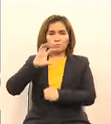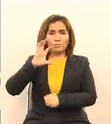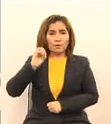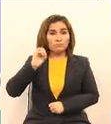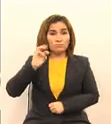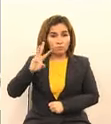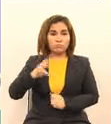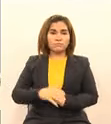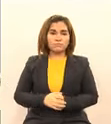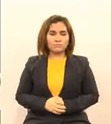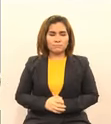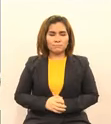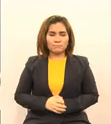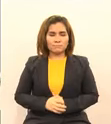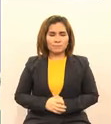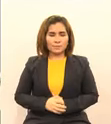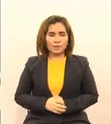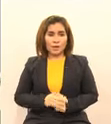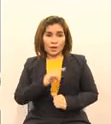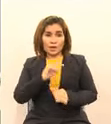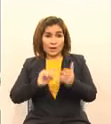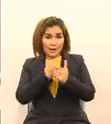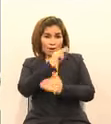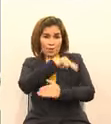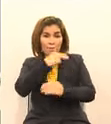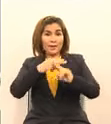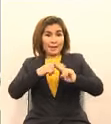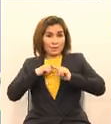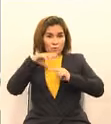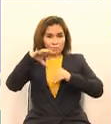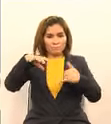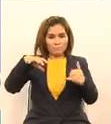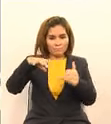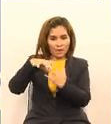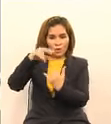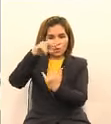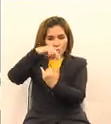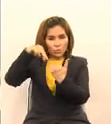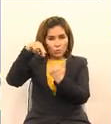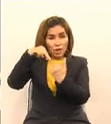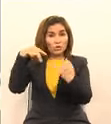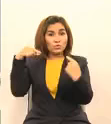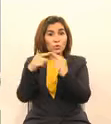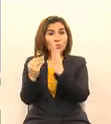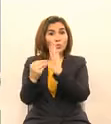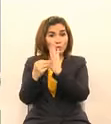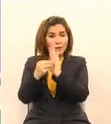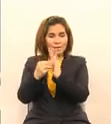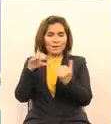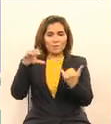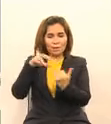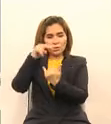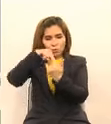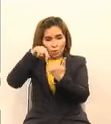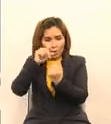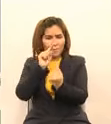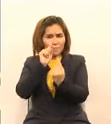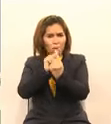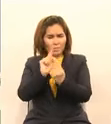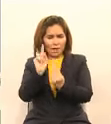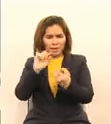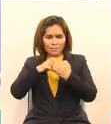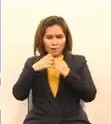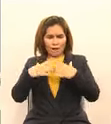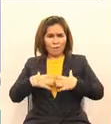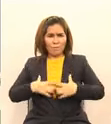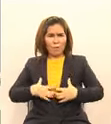ปีก็ไปรักษาโรงพยาบาลเอกชนแห่งหนึ่งในจังหวัดในกรุงเทพมหานครเรานะครับอันนี้ก็พบภาวะปอดอักเ